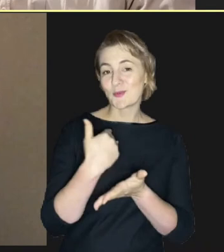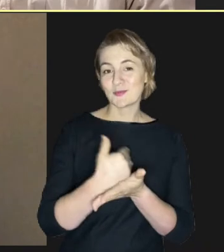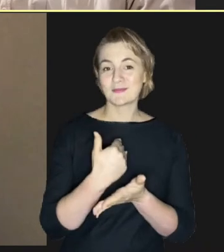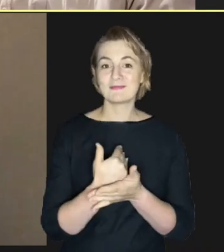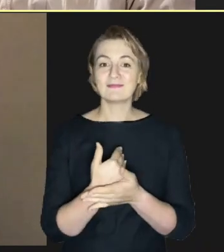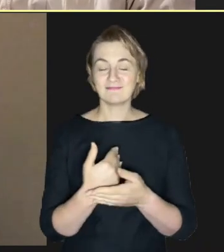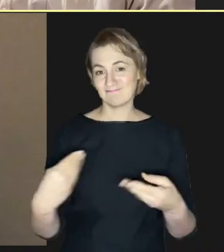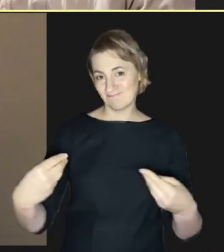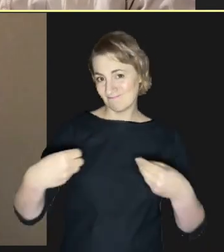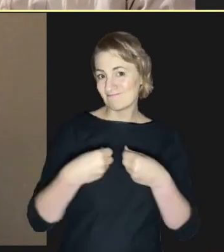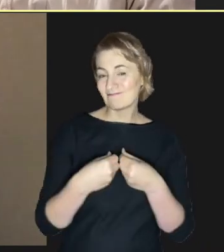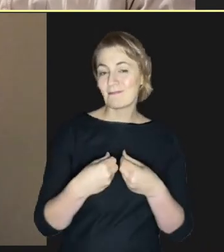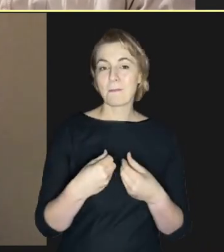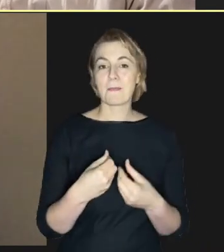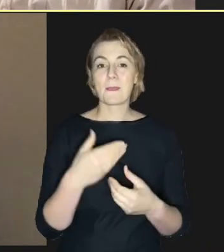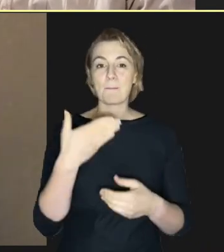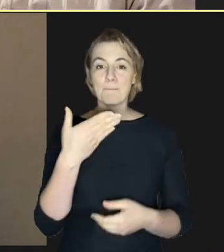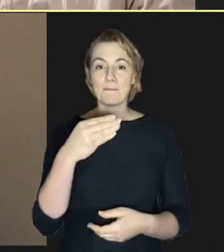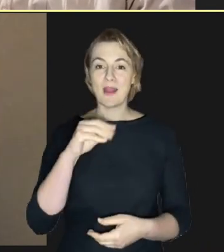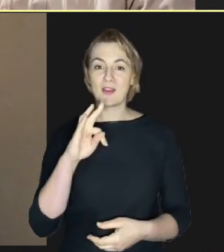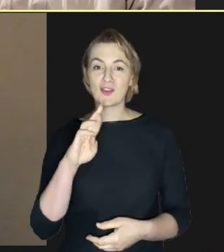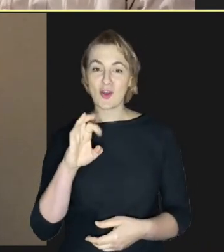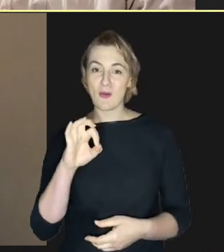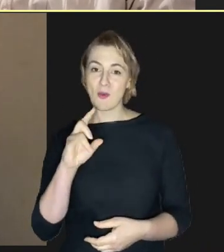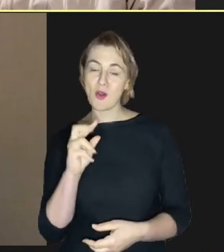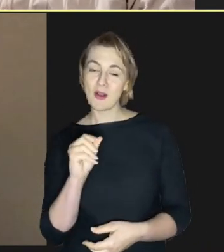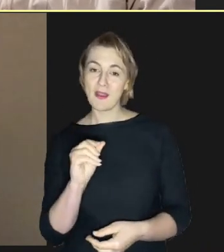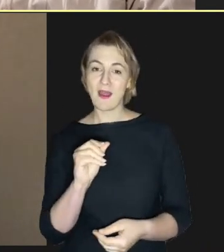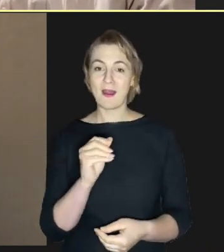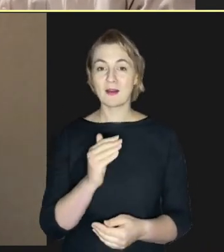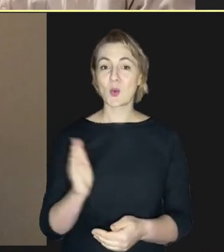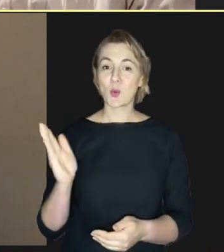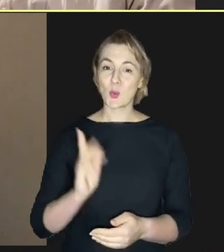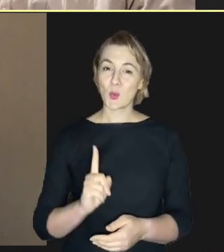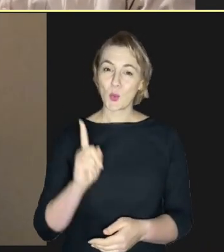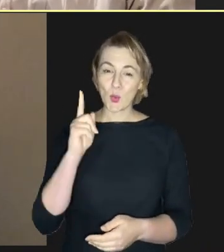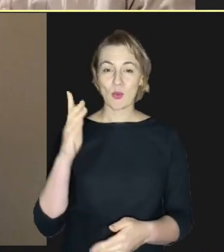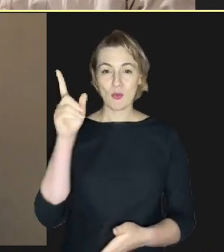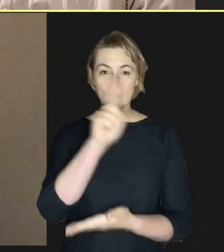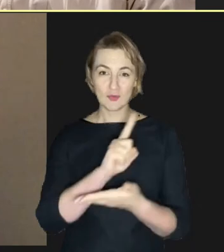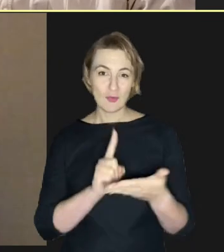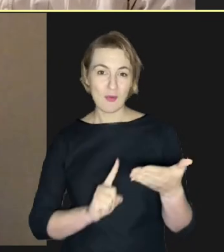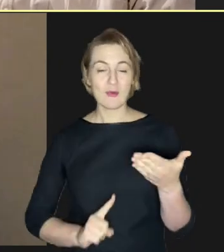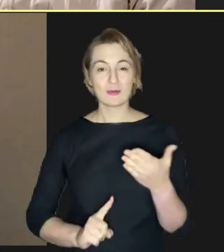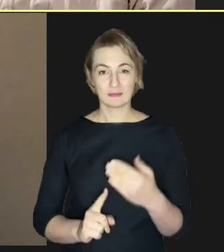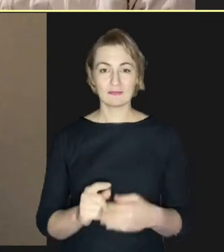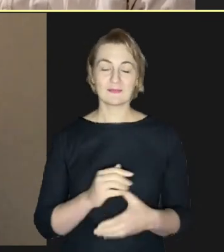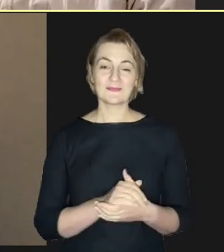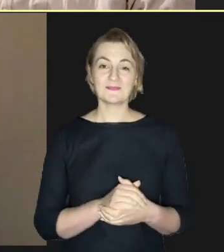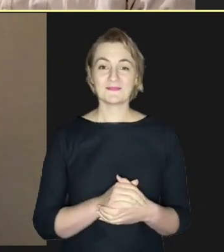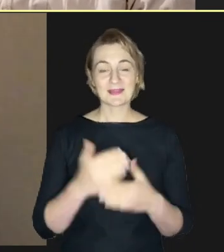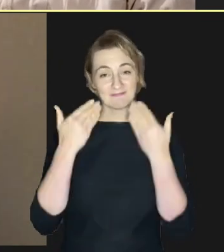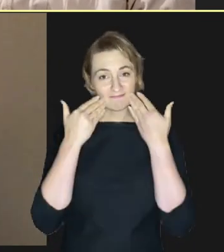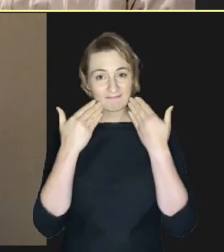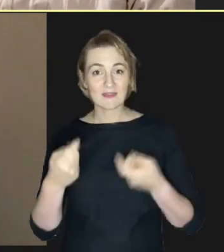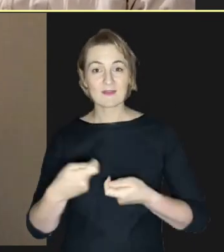sponsorowi naszemu Metropolii Górnośląsko-Zagłębiejowskiej i dzięki współpracy